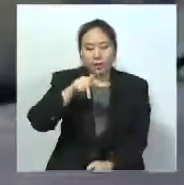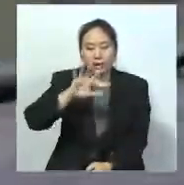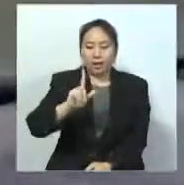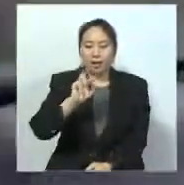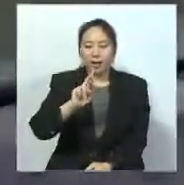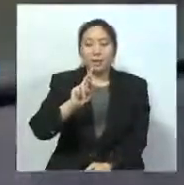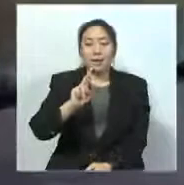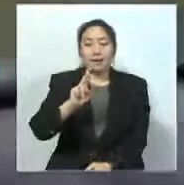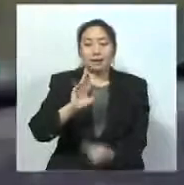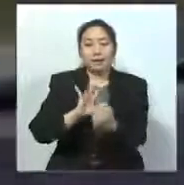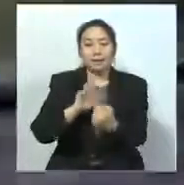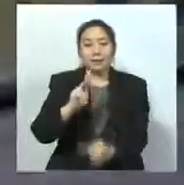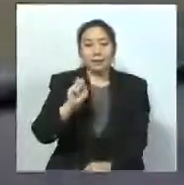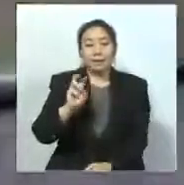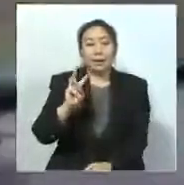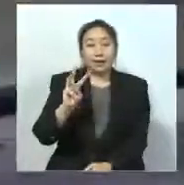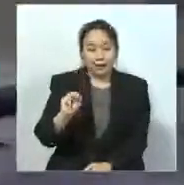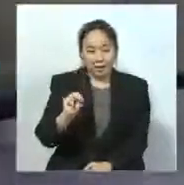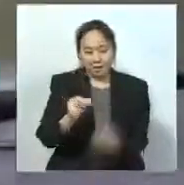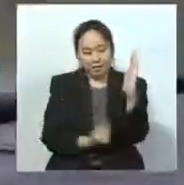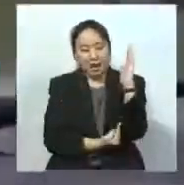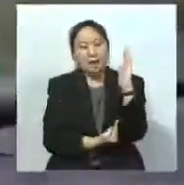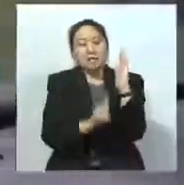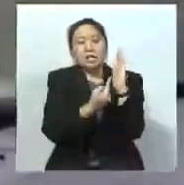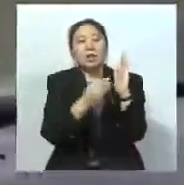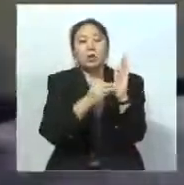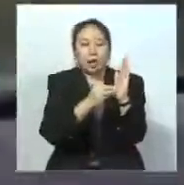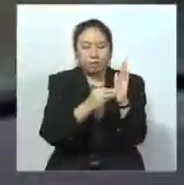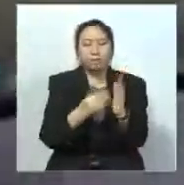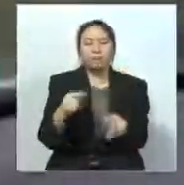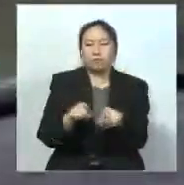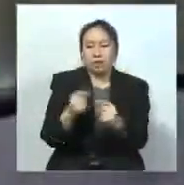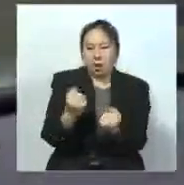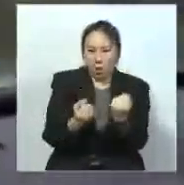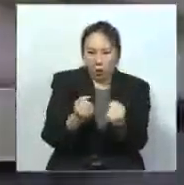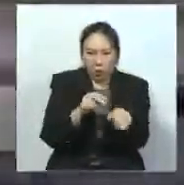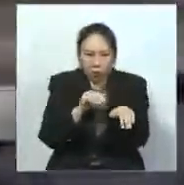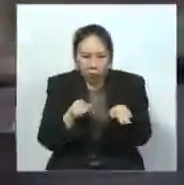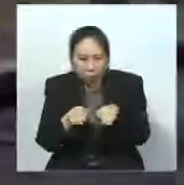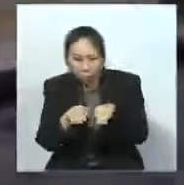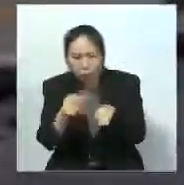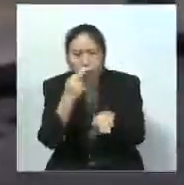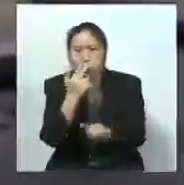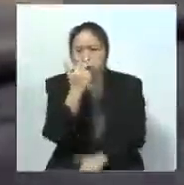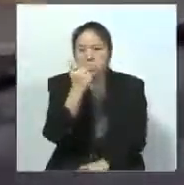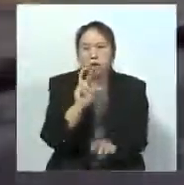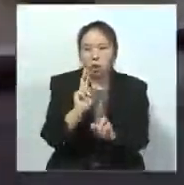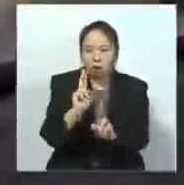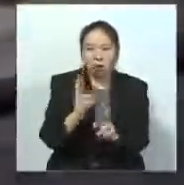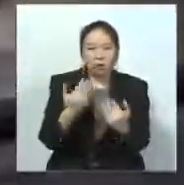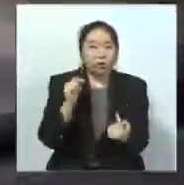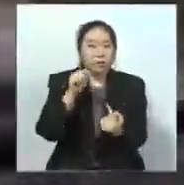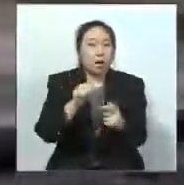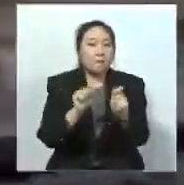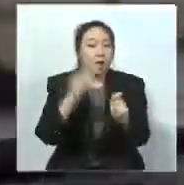กหนักมากรถที่จะสัญจรก็ต้องใช้ความระมัดระวังเป็นพิเศษนะครับเช่นเดียวกับพื้นที่อำเภอบางสะพานน้อยถึงอำเภอหัวหินตอน